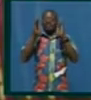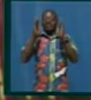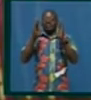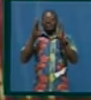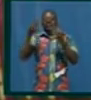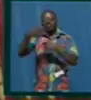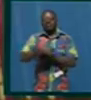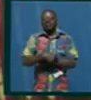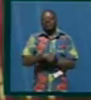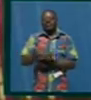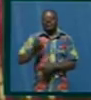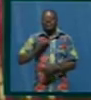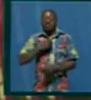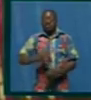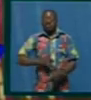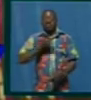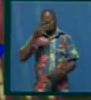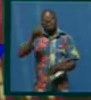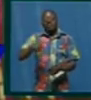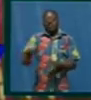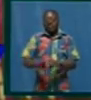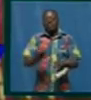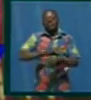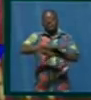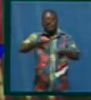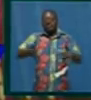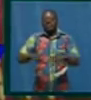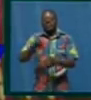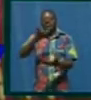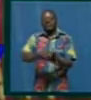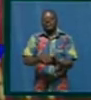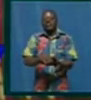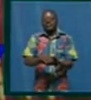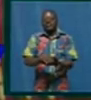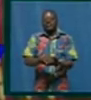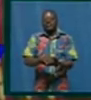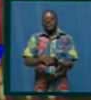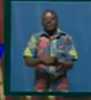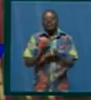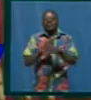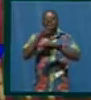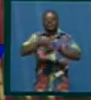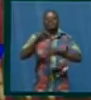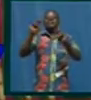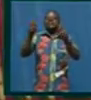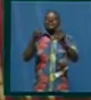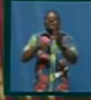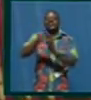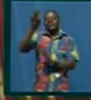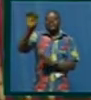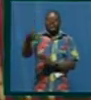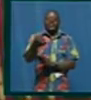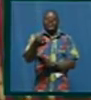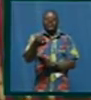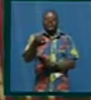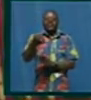sensibilisations que nous menons sur le terrain, c'est les sensibilisations à travers des thèmes développés et